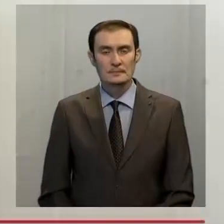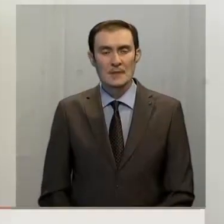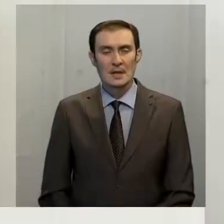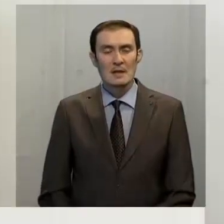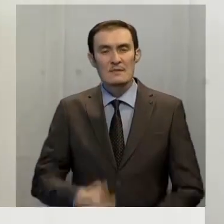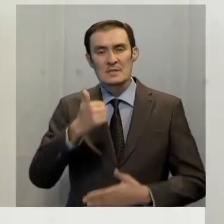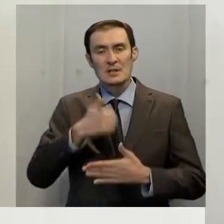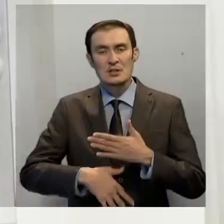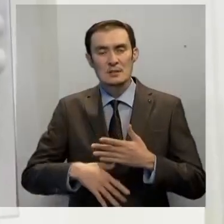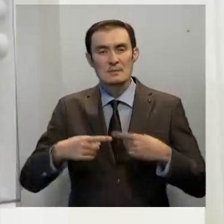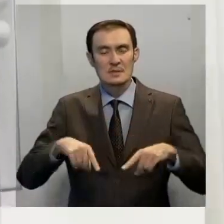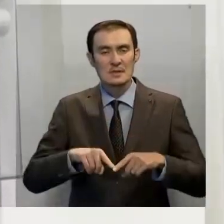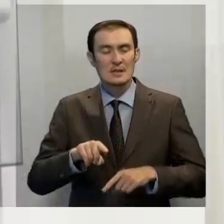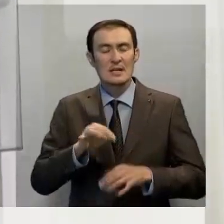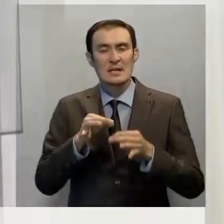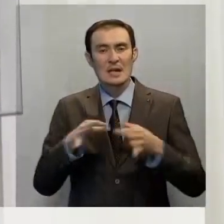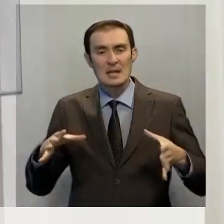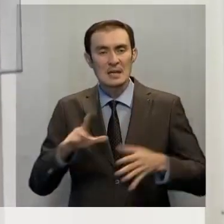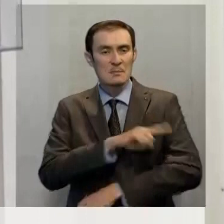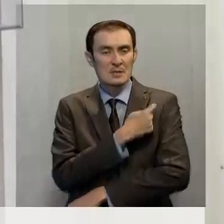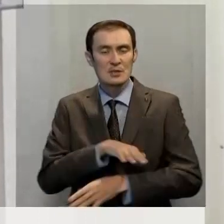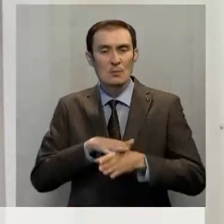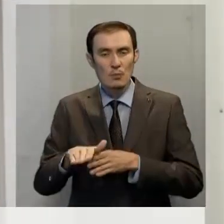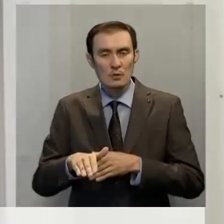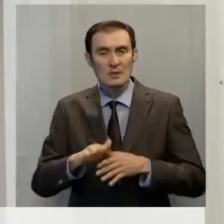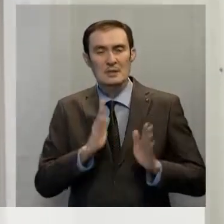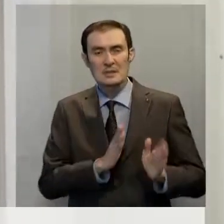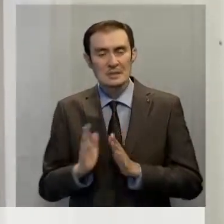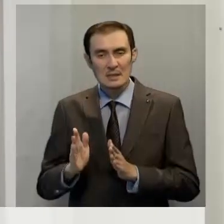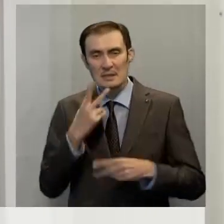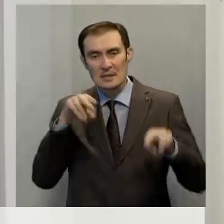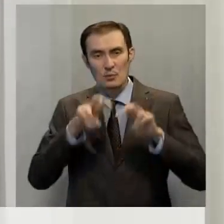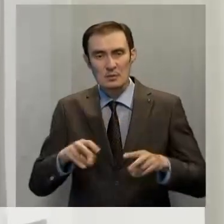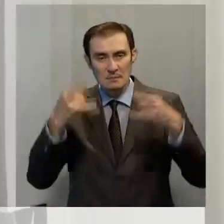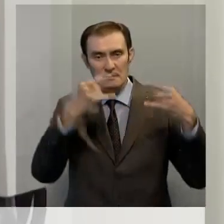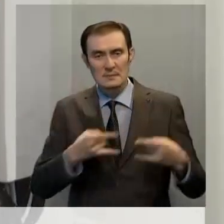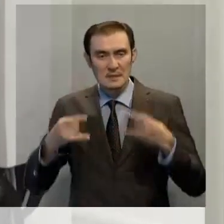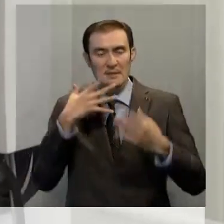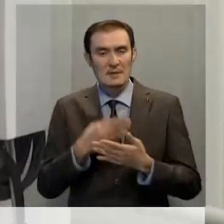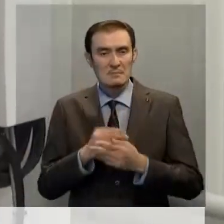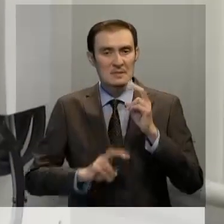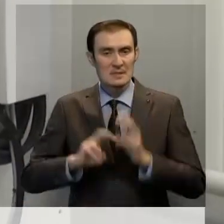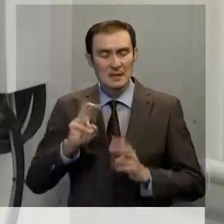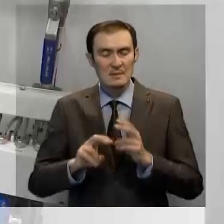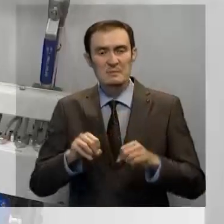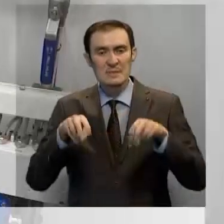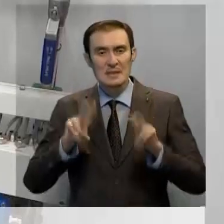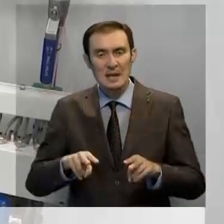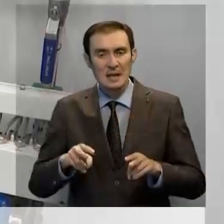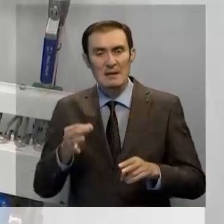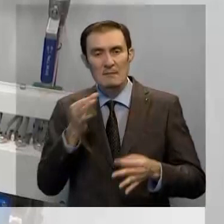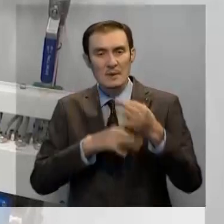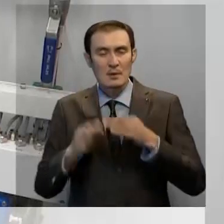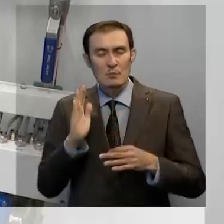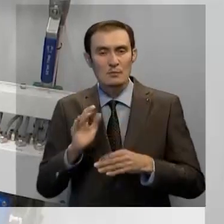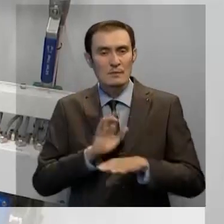В столичном центре ядерной медицины теперь есть полный цикл диагностики со своим, что называется, производственным цехом. Специальные радиофармпрепараты